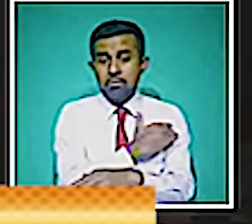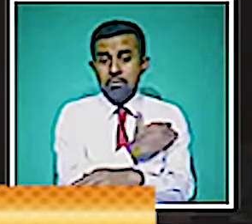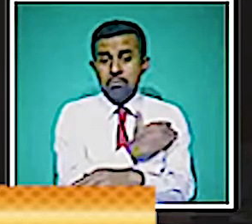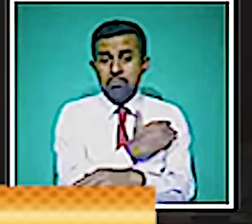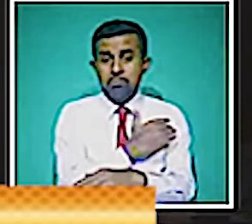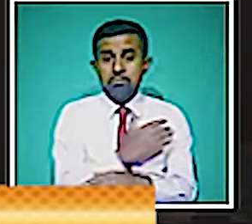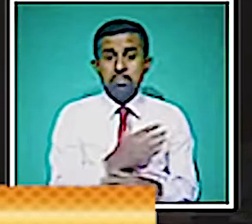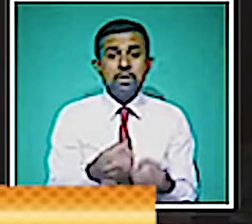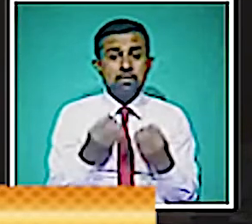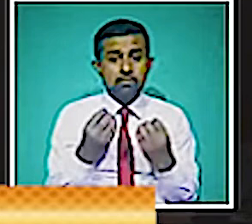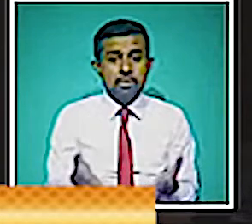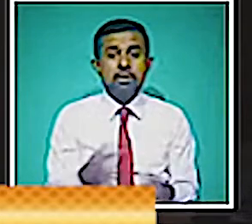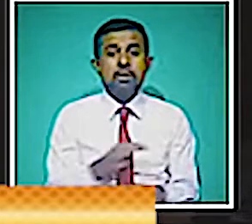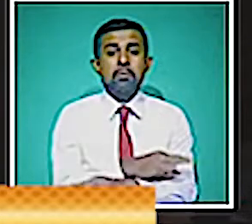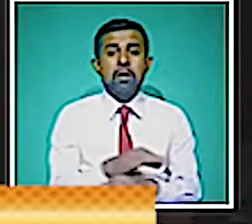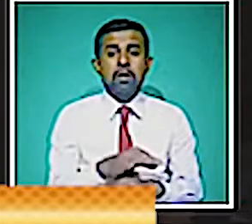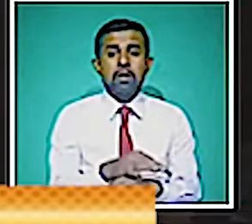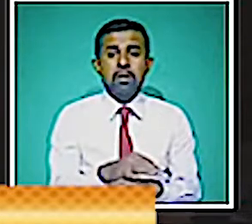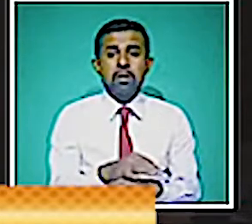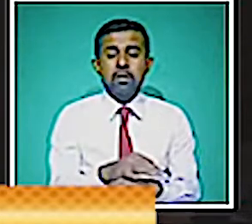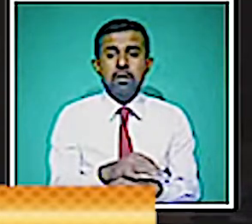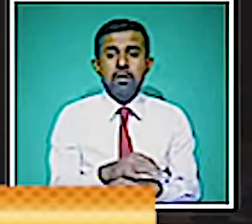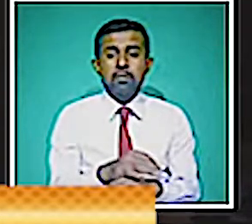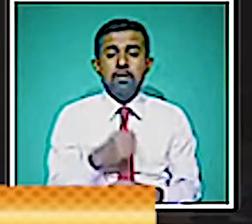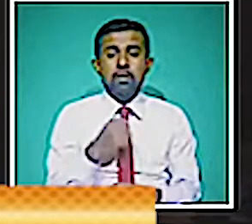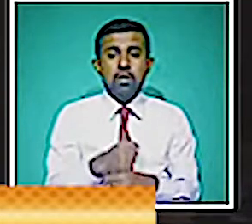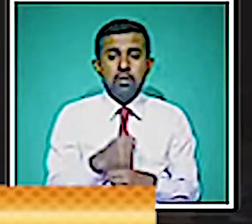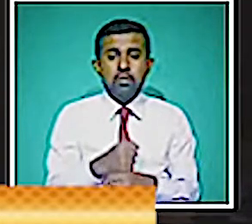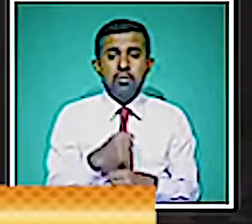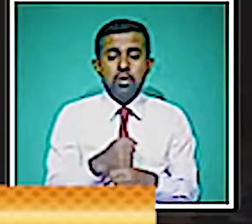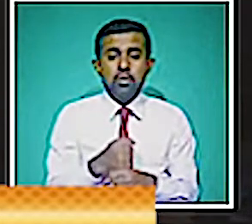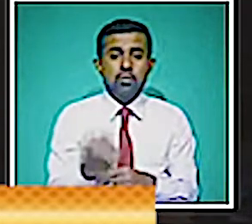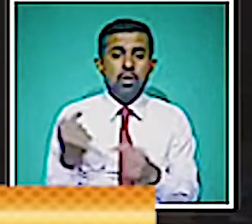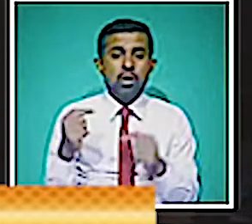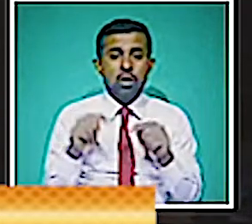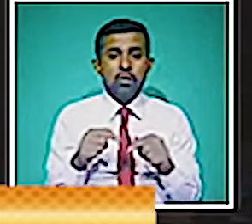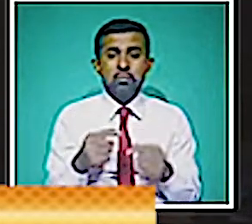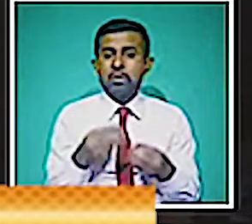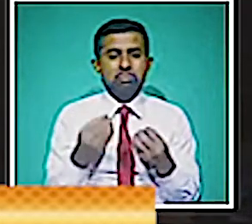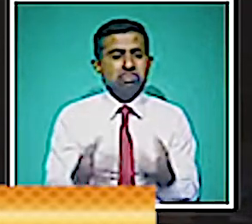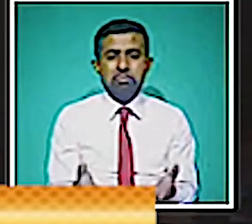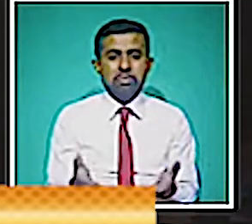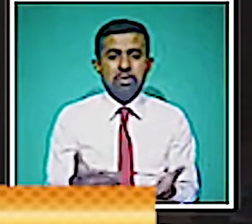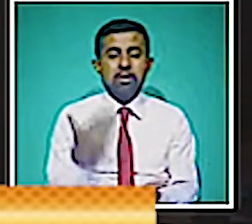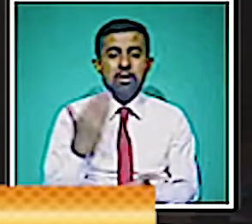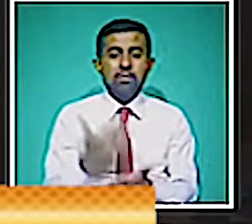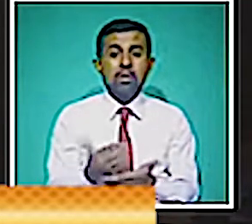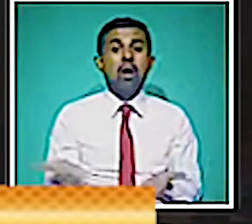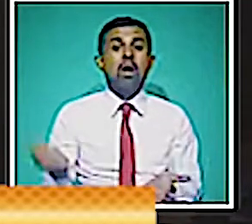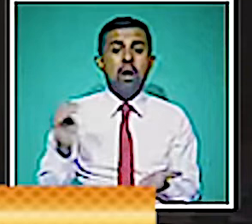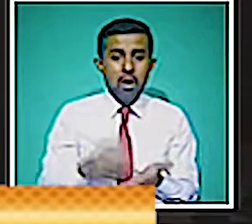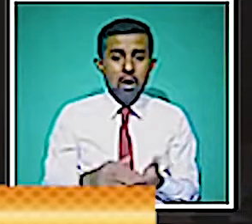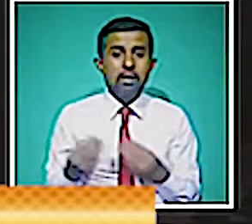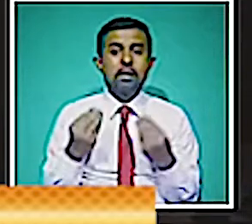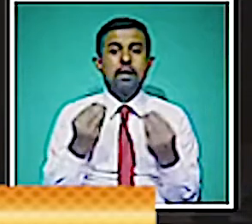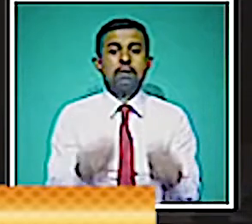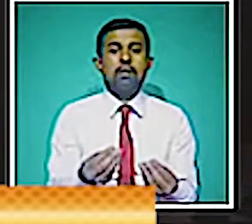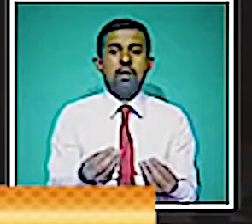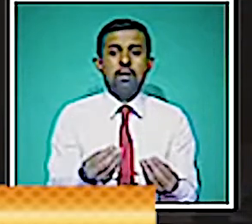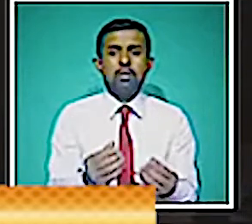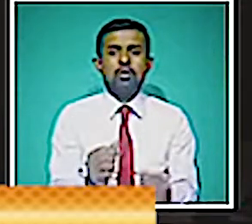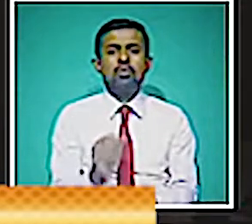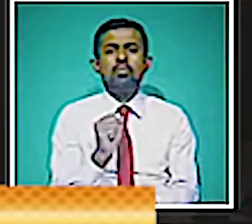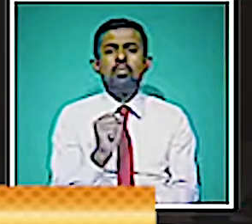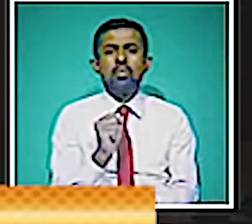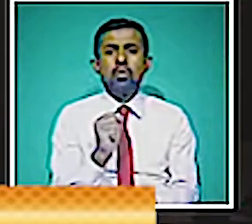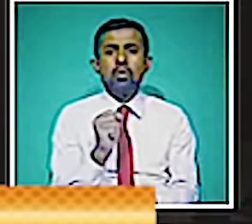தோல்வி கண்ட ஒரு திட்டம் ஒரு அரசாங்கம் கொண்டு வந்தது. இன்னொரு அரசாங்கம் அதனை தோல்வி என்று இல்லாமல் செய்தார்கள். இப்பொழுது நீங்கள் திரும்ப இந்த கொத்தணி திட்டத்தை கொண்டு வருகிறீர்கள்.